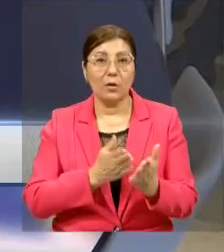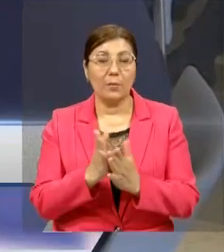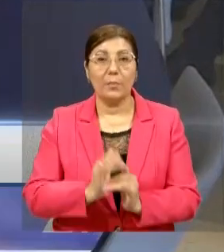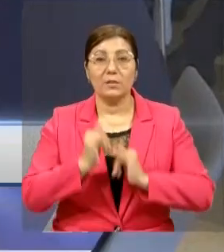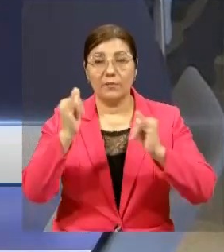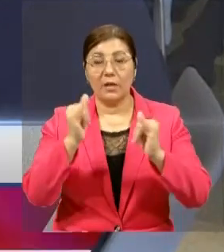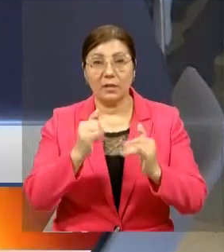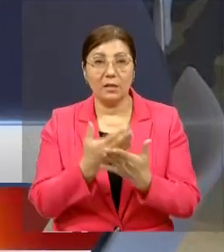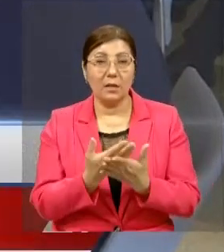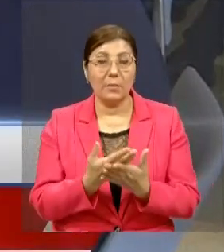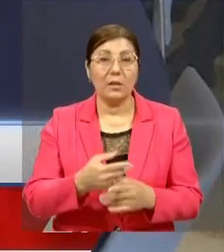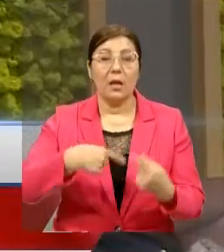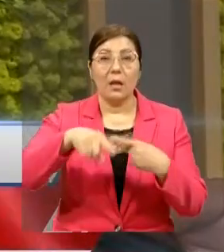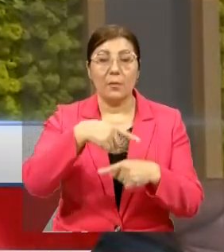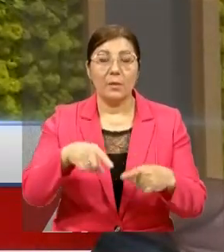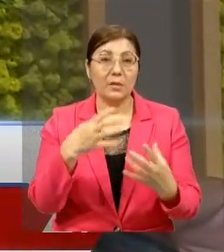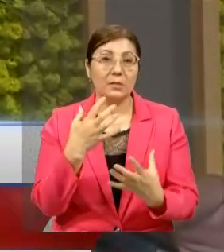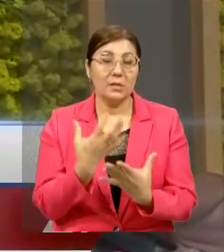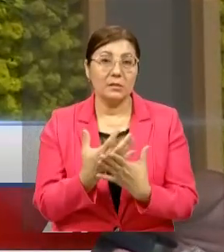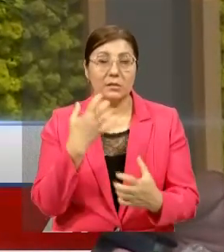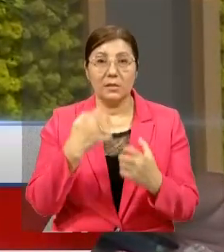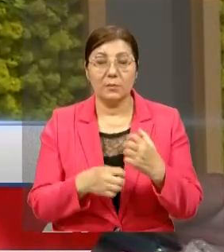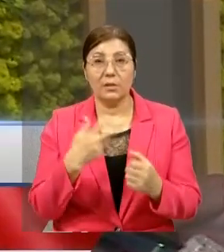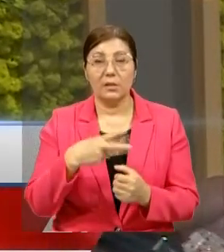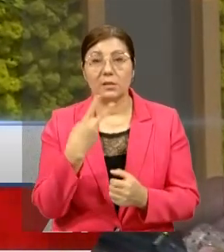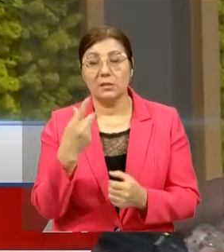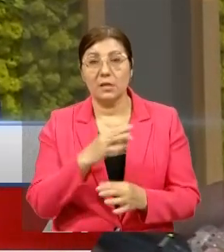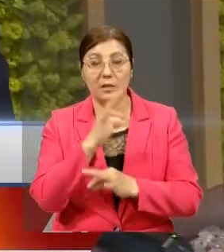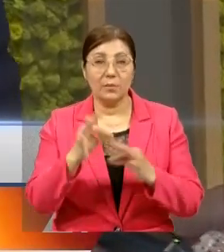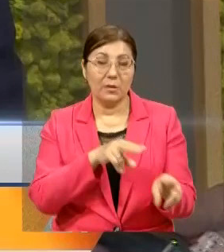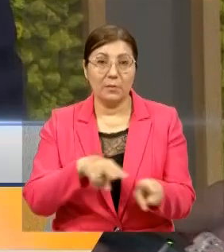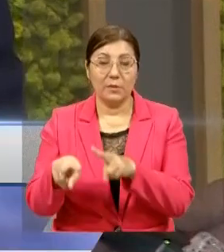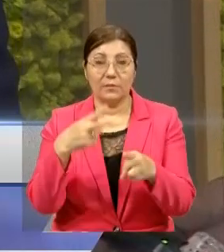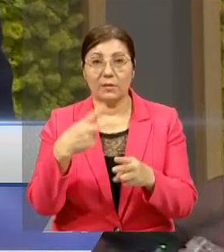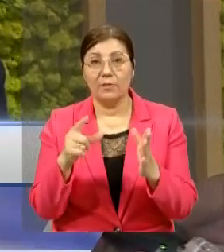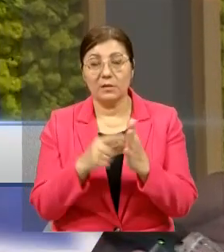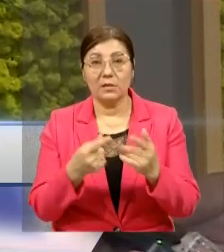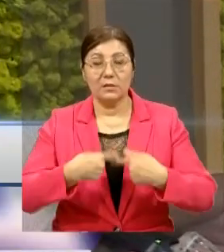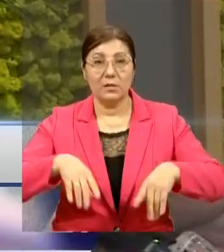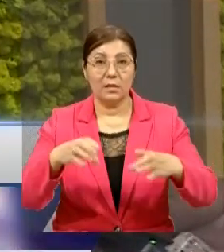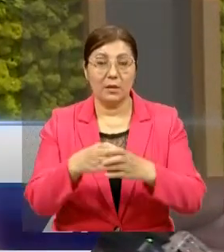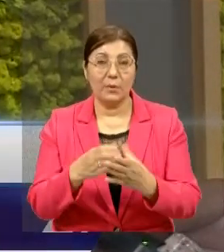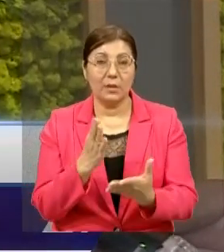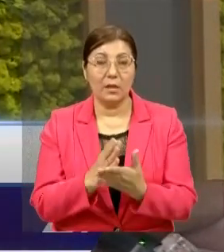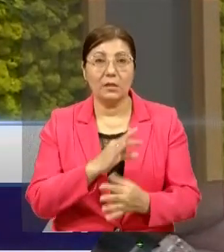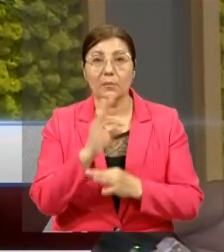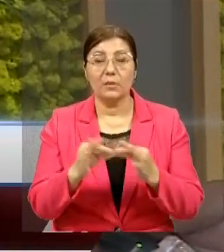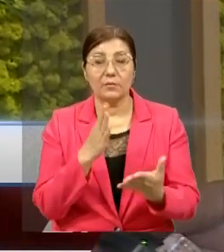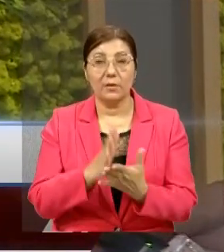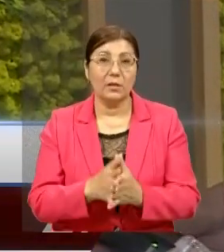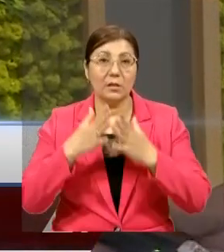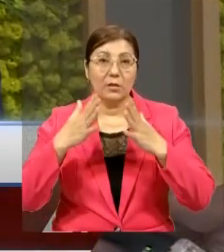развитие благоприятной бизнес-среды на данный момент 31 проект мы взяли под контроль 27 компаний Это проекты